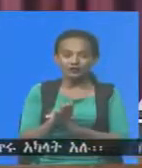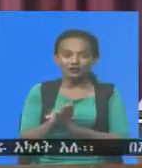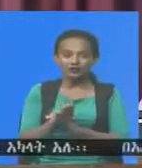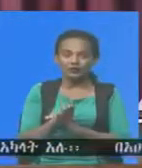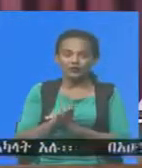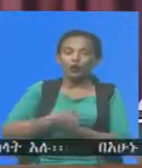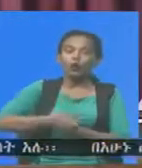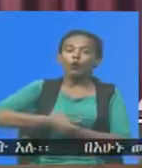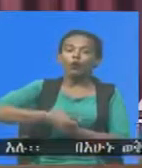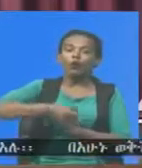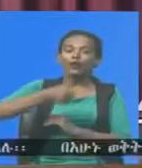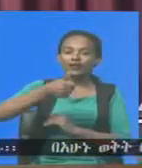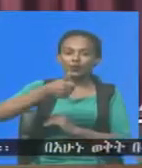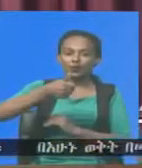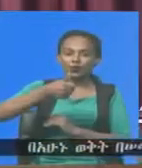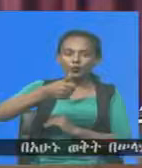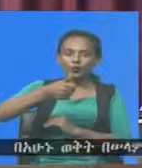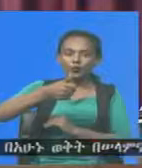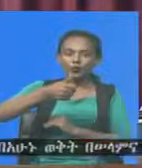ዋነኛው